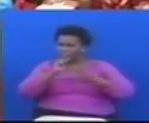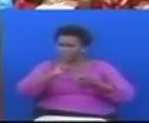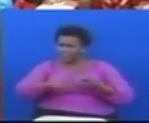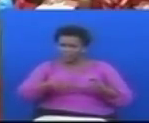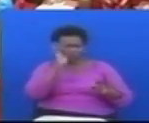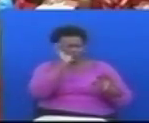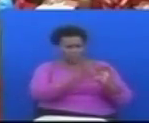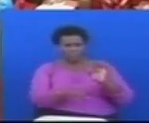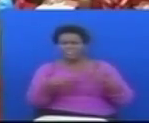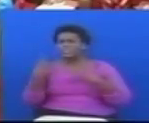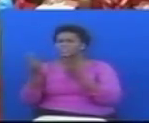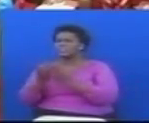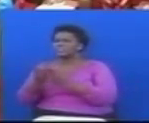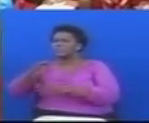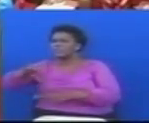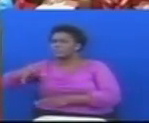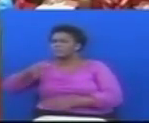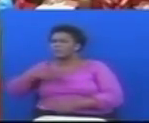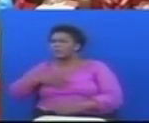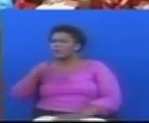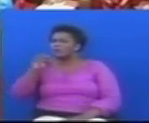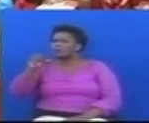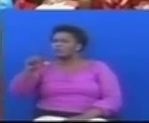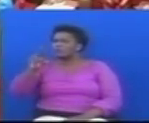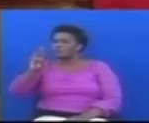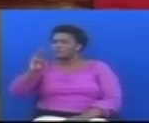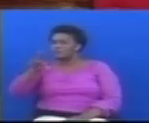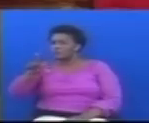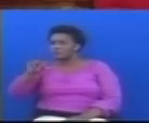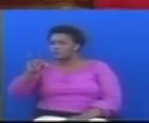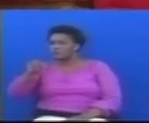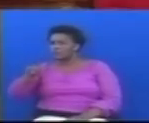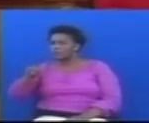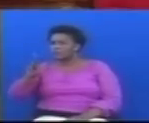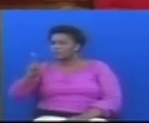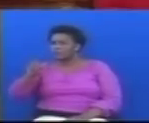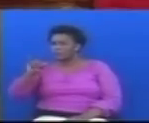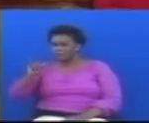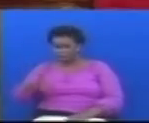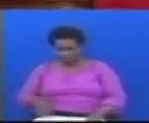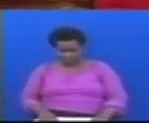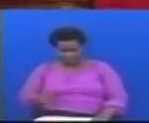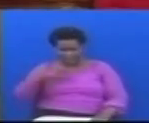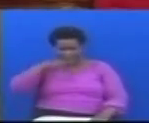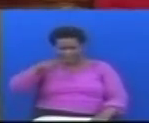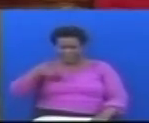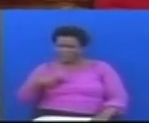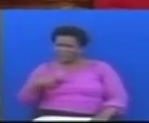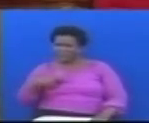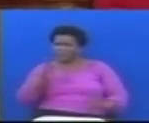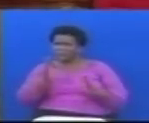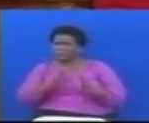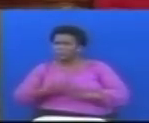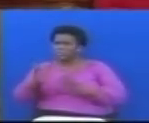Lulindi. Na sisi hatujapitiwa na utaratibu huu wa kupewa umeme kwa kutumia